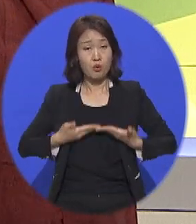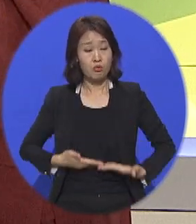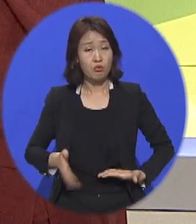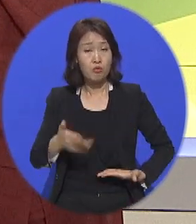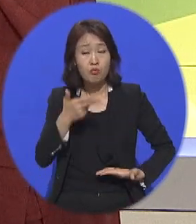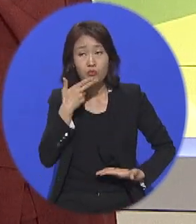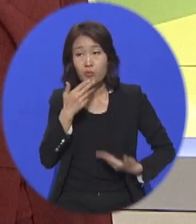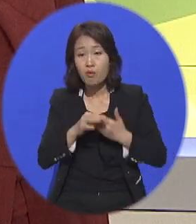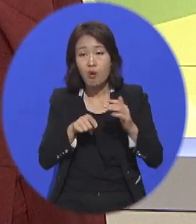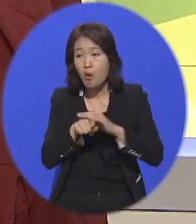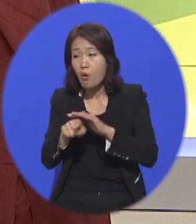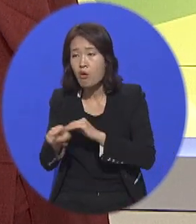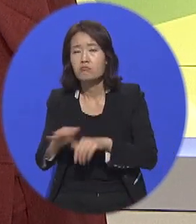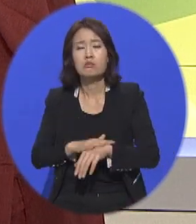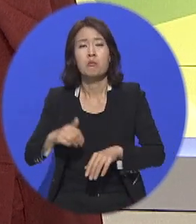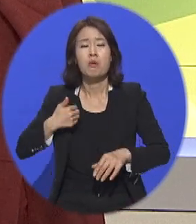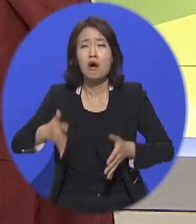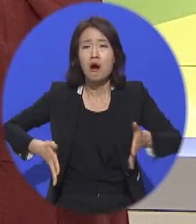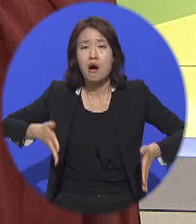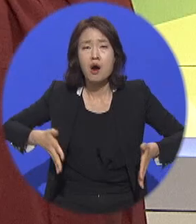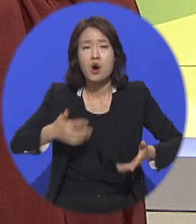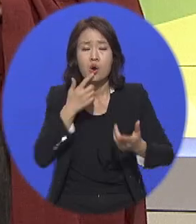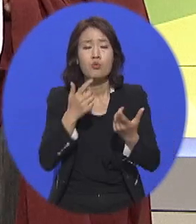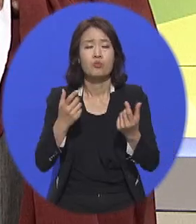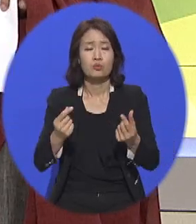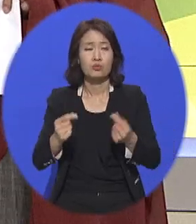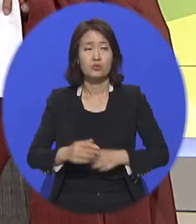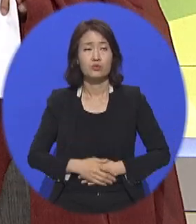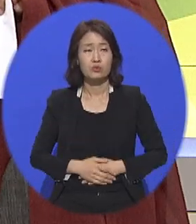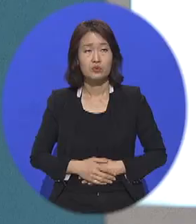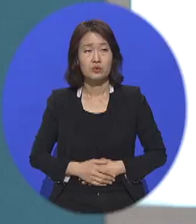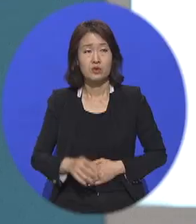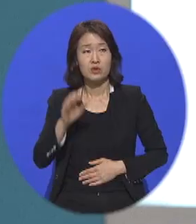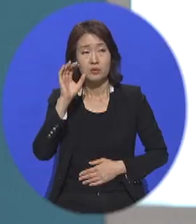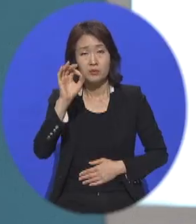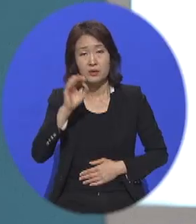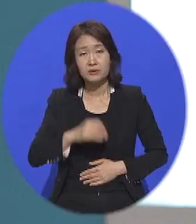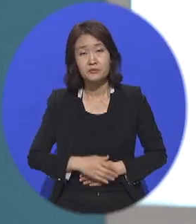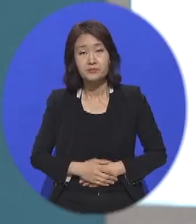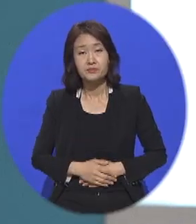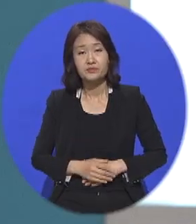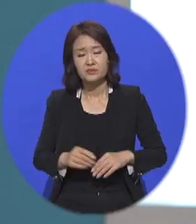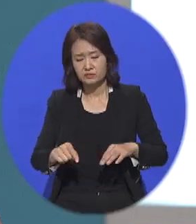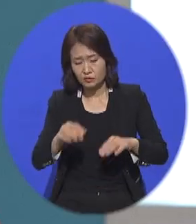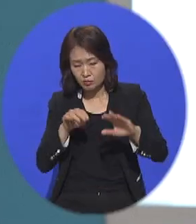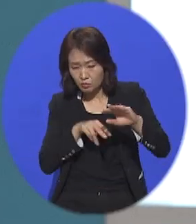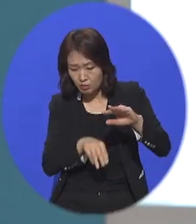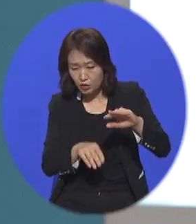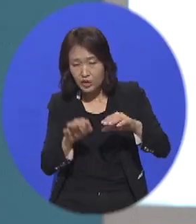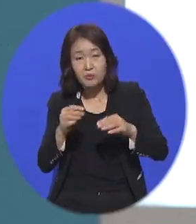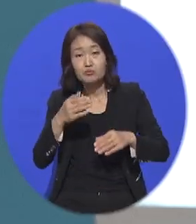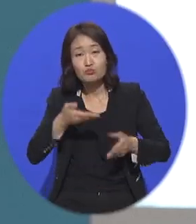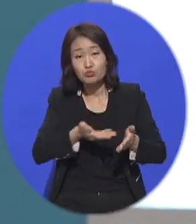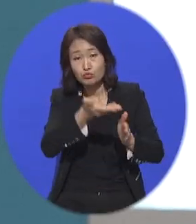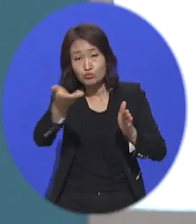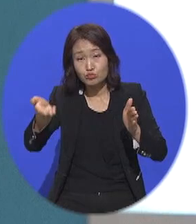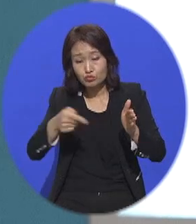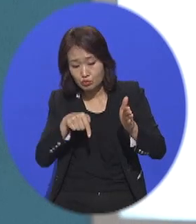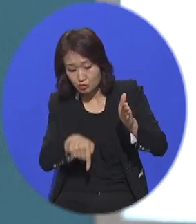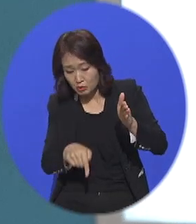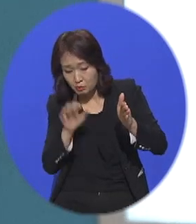어떤 길을 가야 될지 모릅니다. 즉, 연못 밑에를 보려면은 흙탕물이 있으면 연못 밑이 보입니까 안